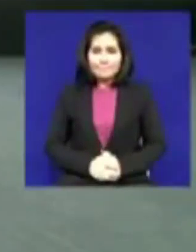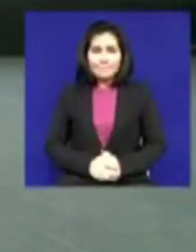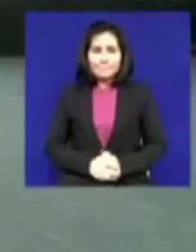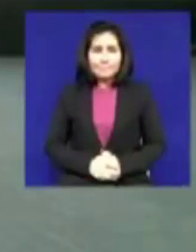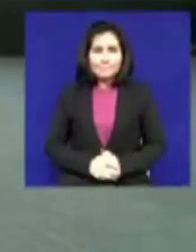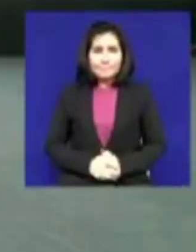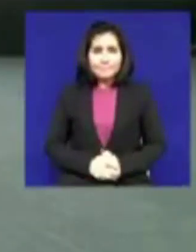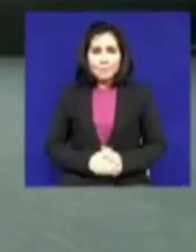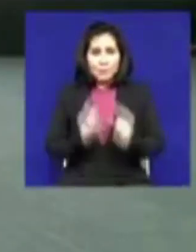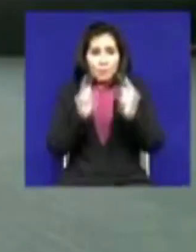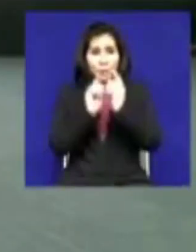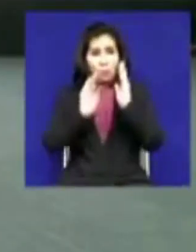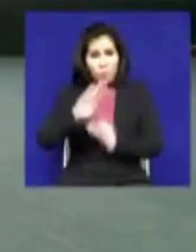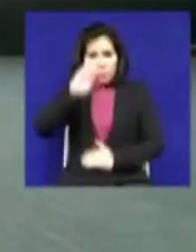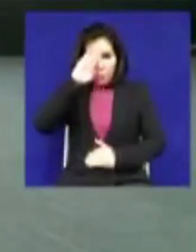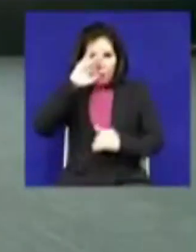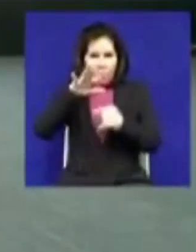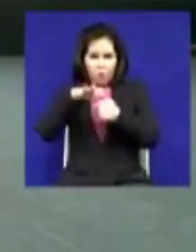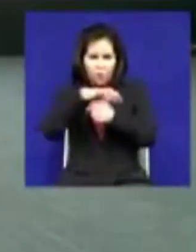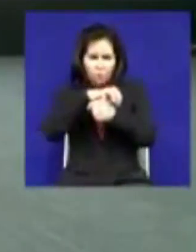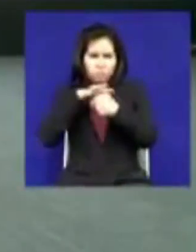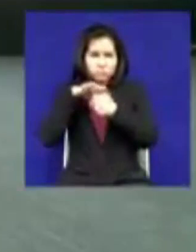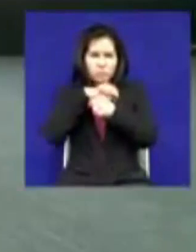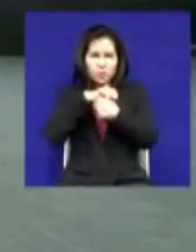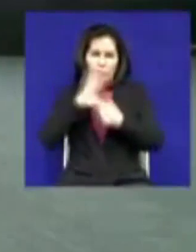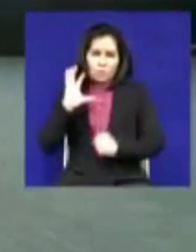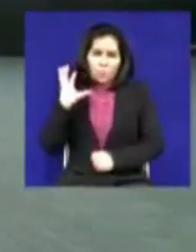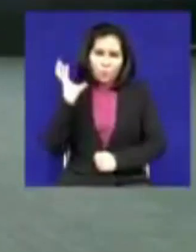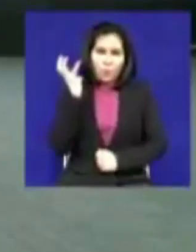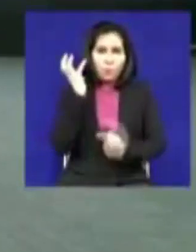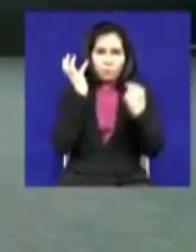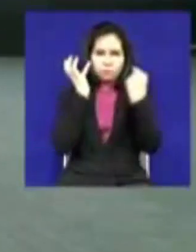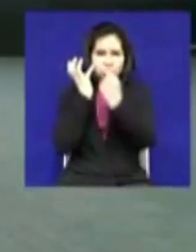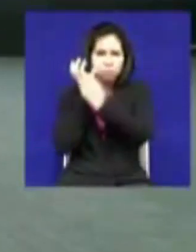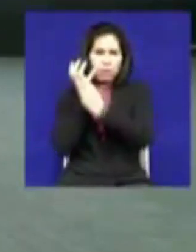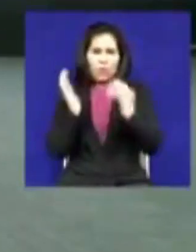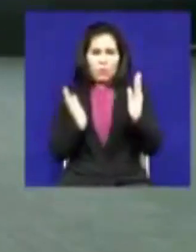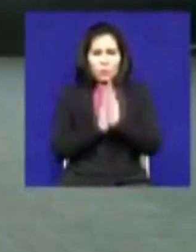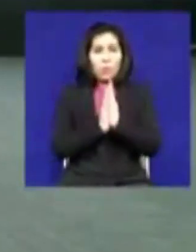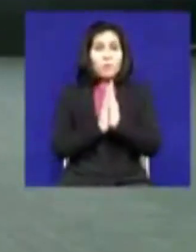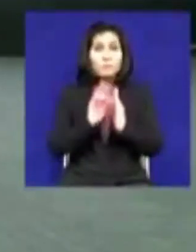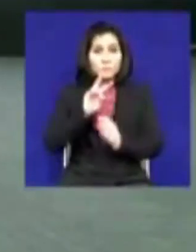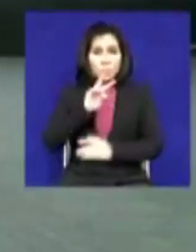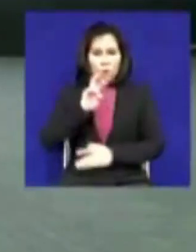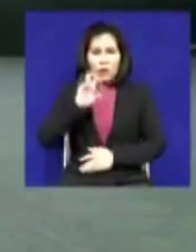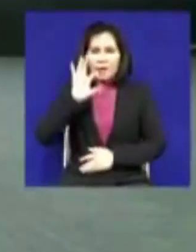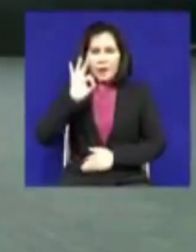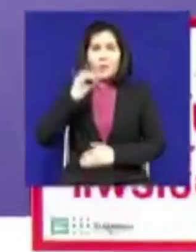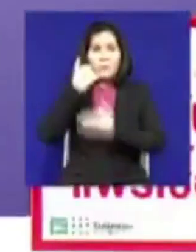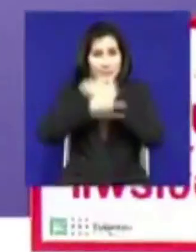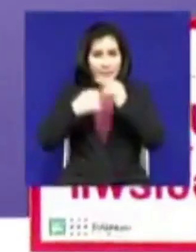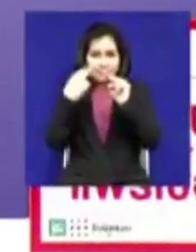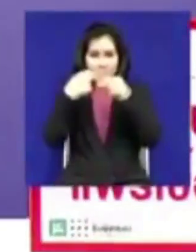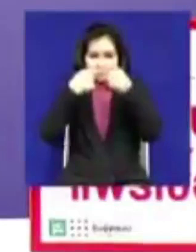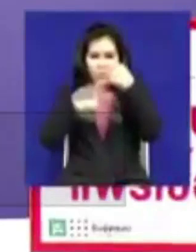านผู้ป่วยโควิด-19 เนี่ยทั่วทั้งโลกถึง209ประเทศเ